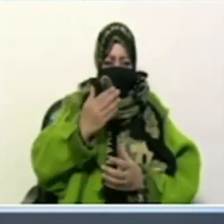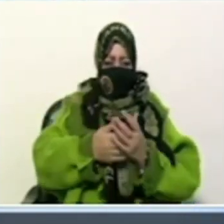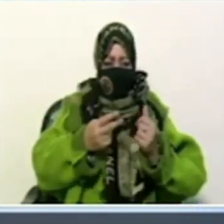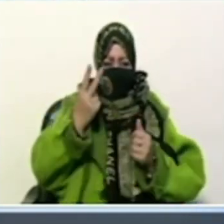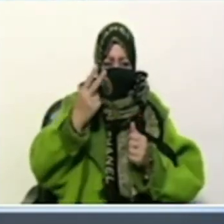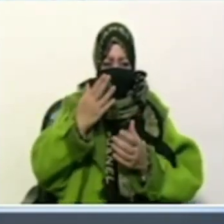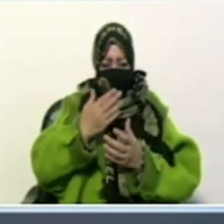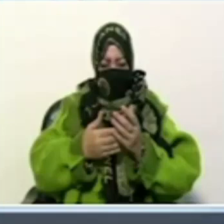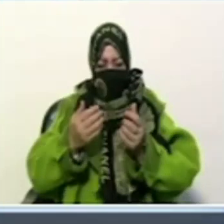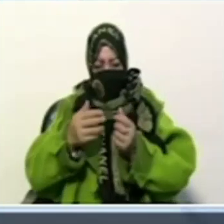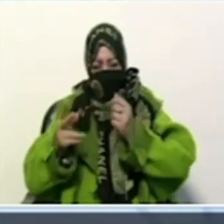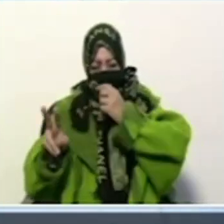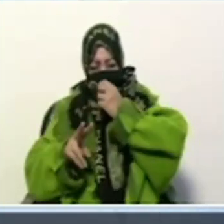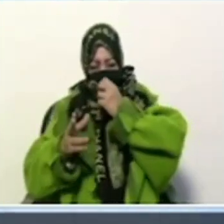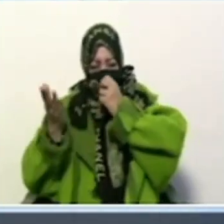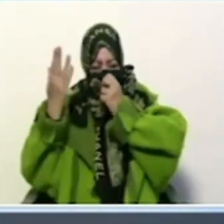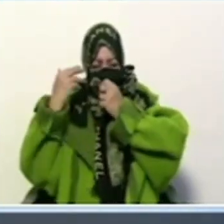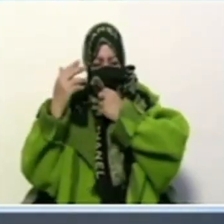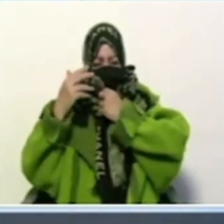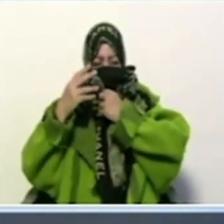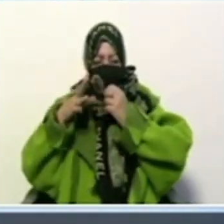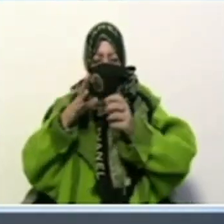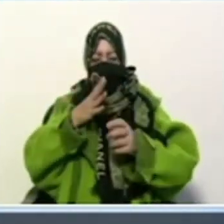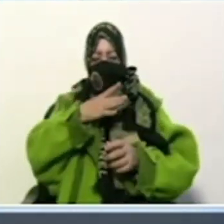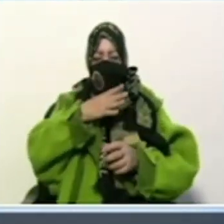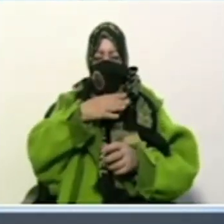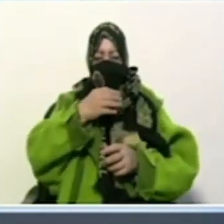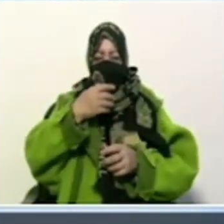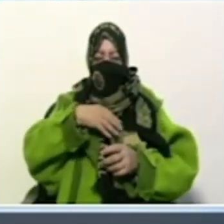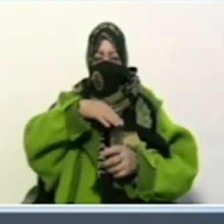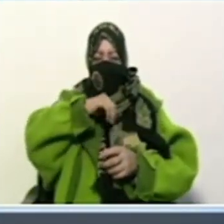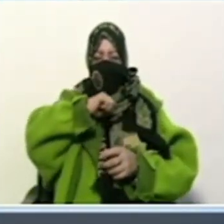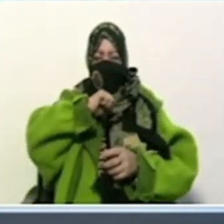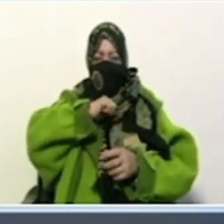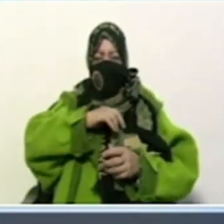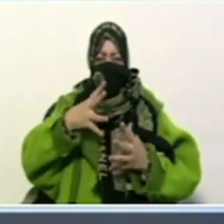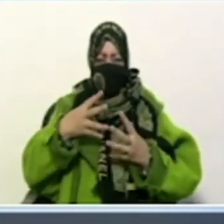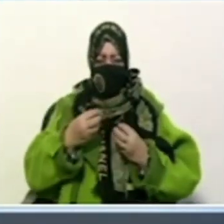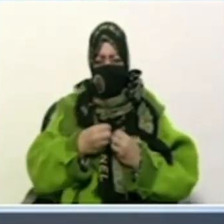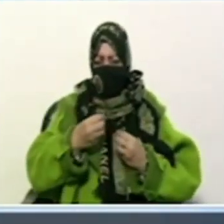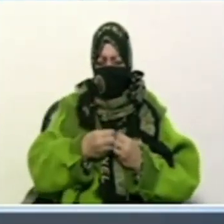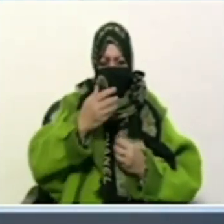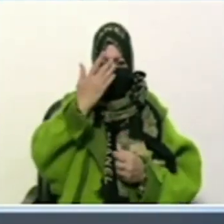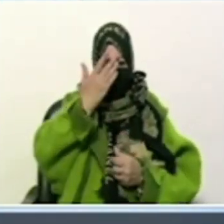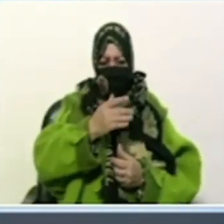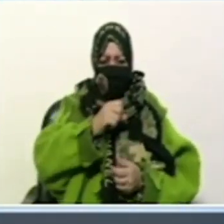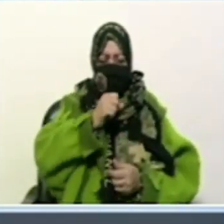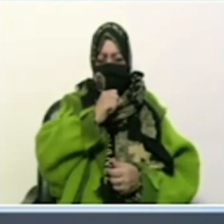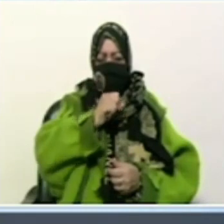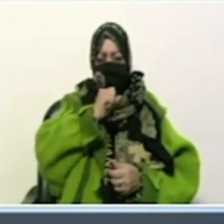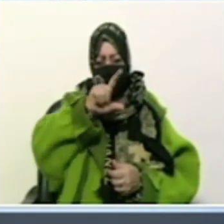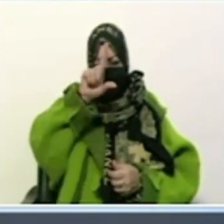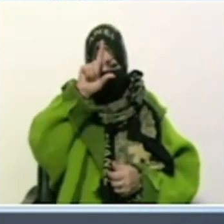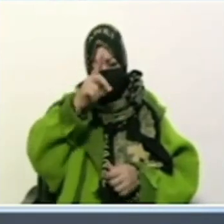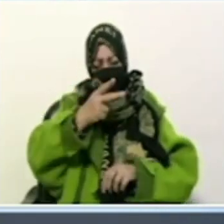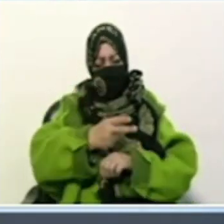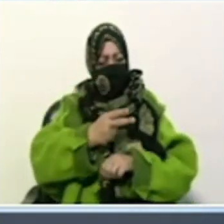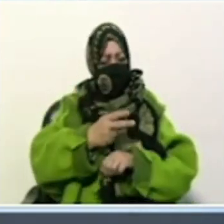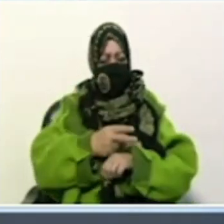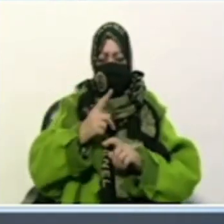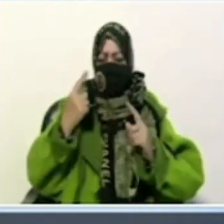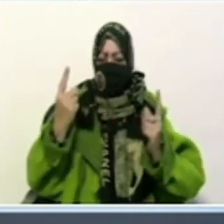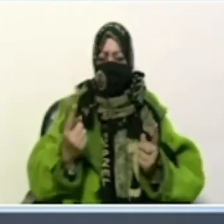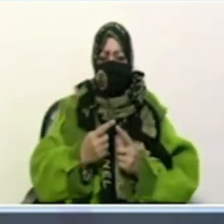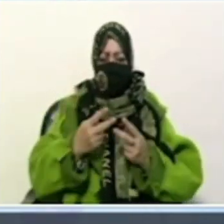الغير نيابة عنه فتجزيه بإذن الله، وإن كان يعني ملك الشاة تبقى لصاحبها، تبقى للمالك